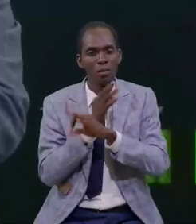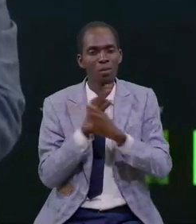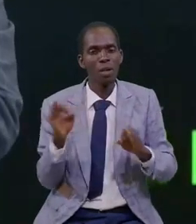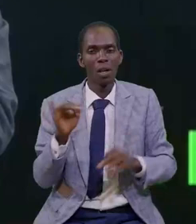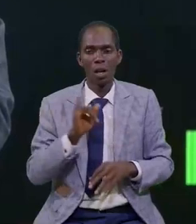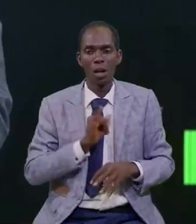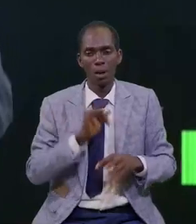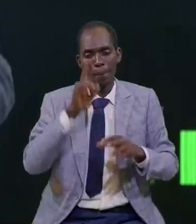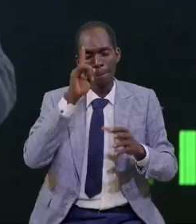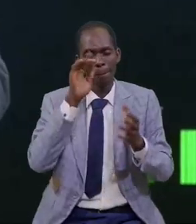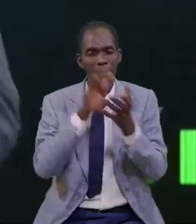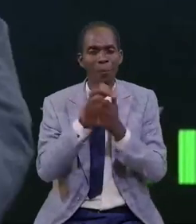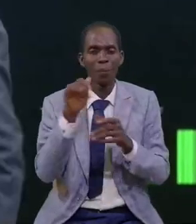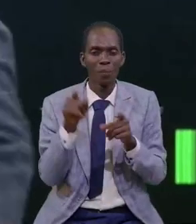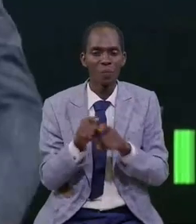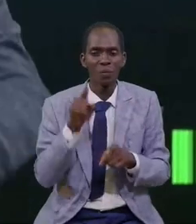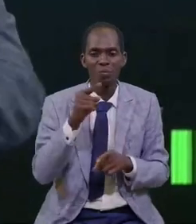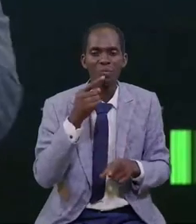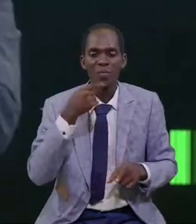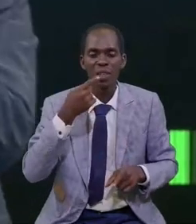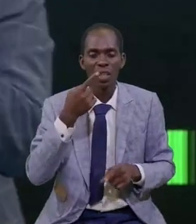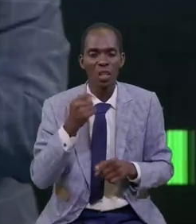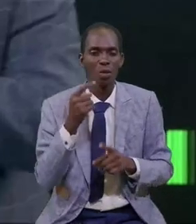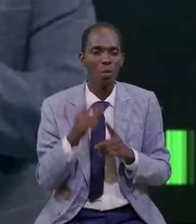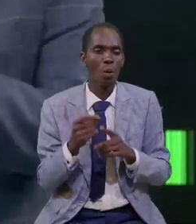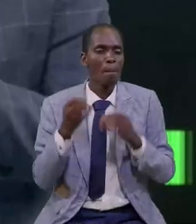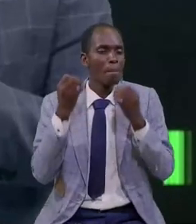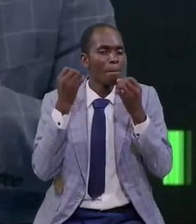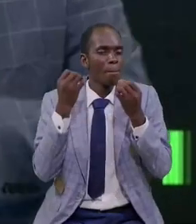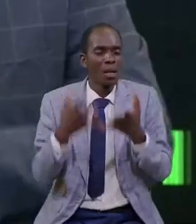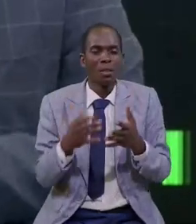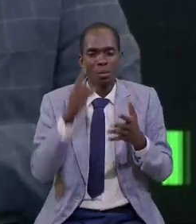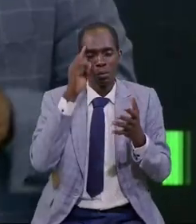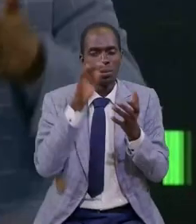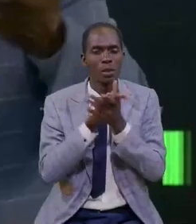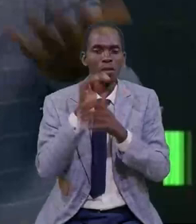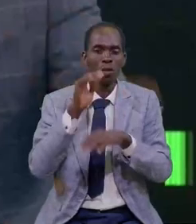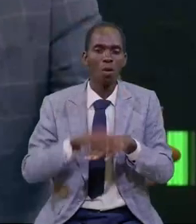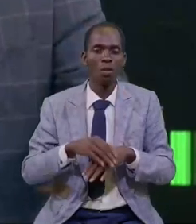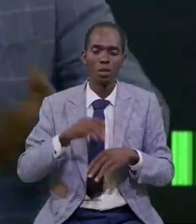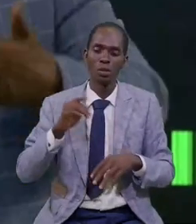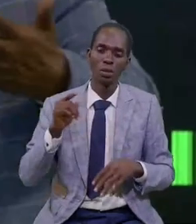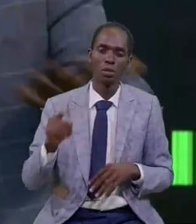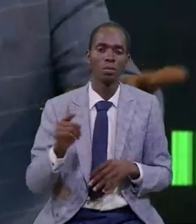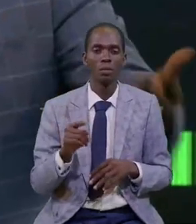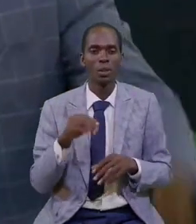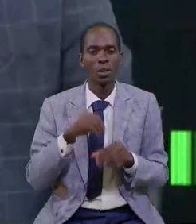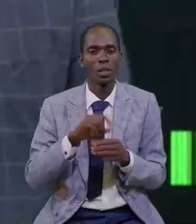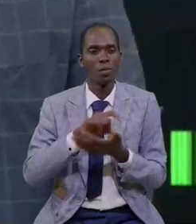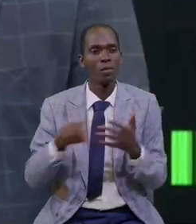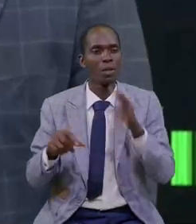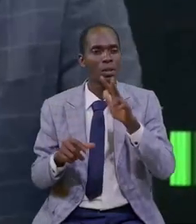et comme il parlait ainsi plusieurs crurent en lui verset 31 et il dit